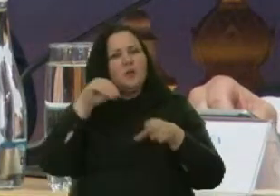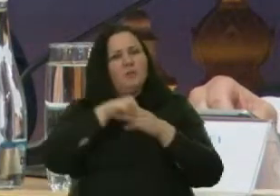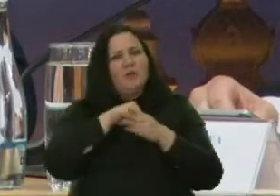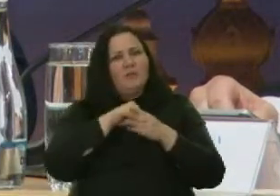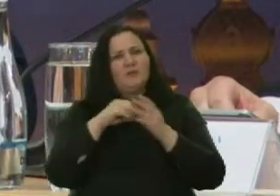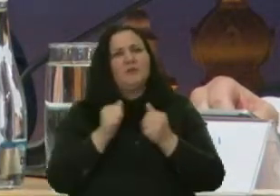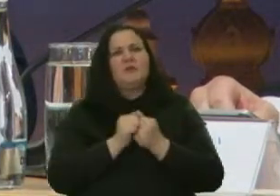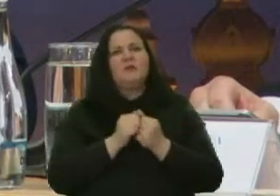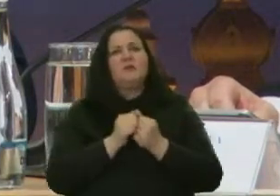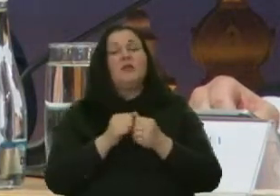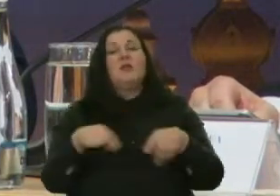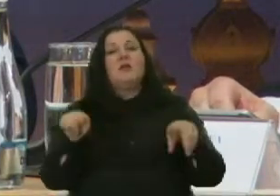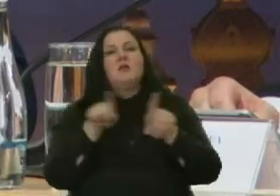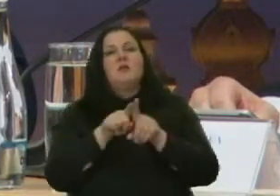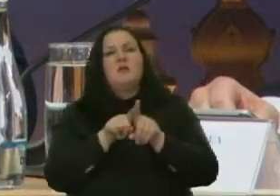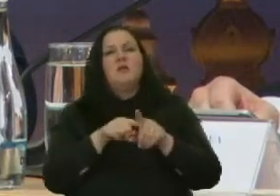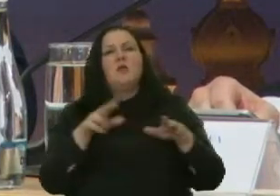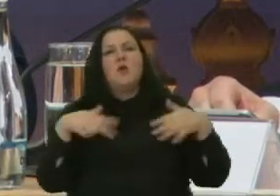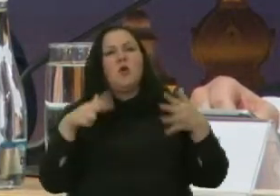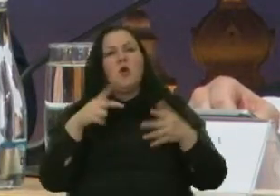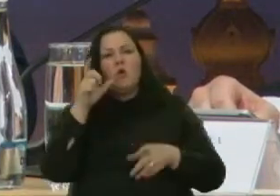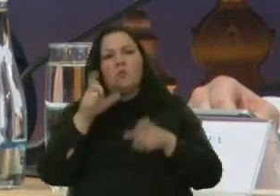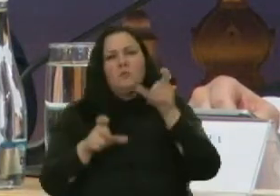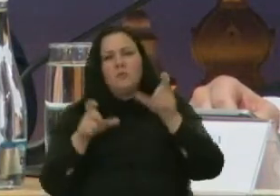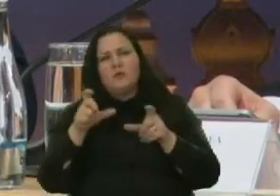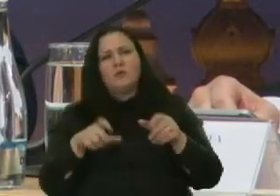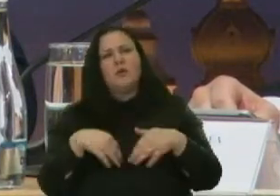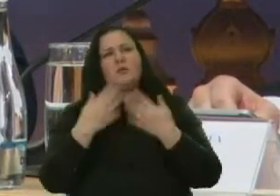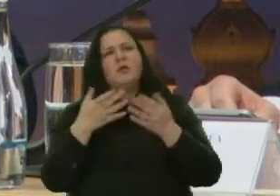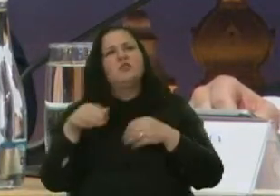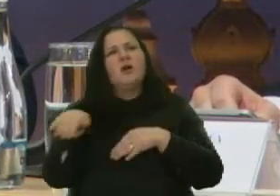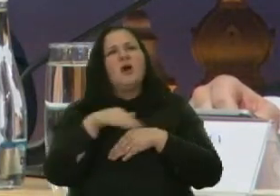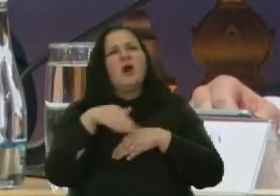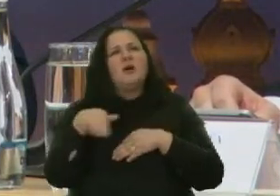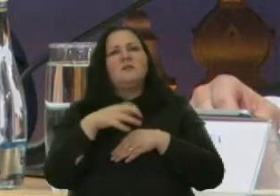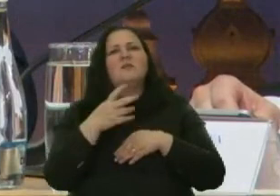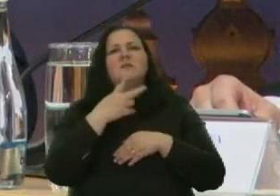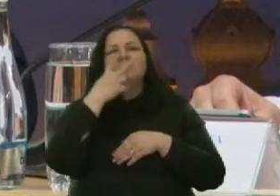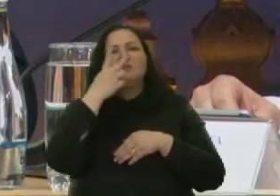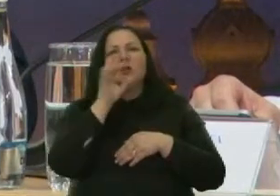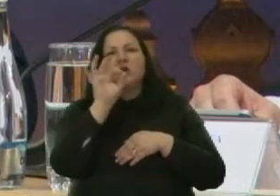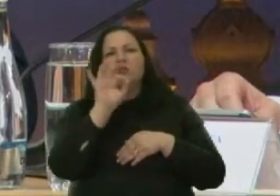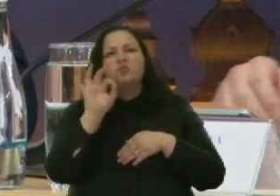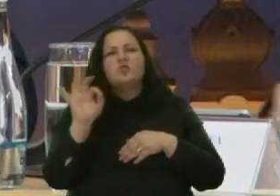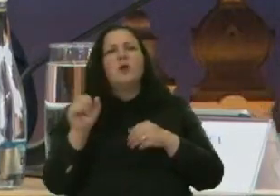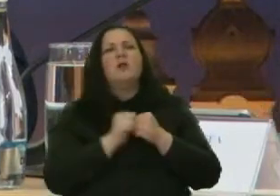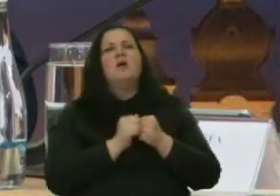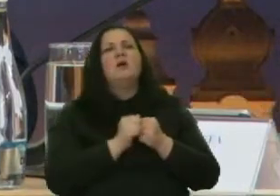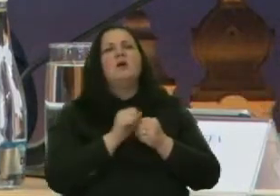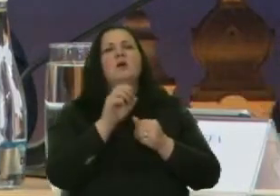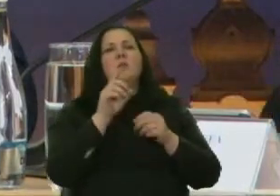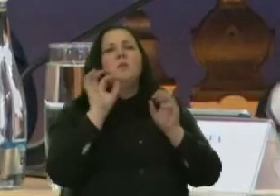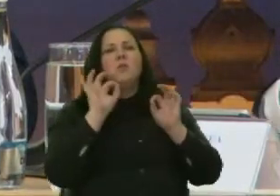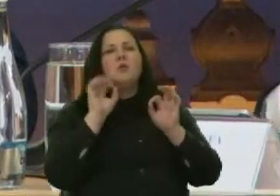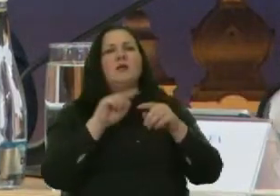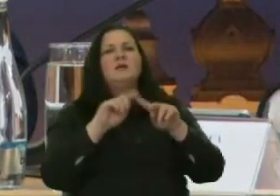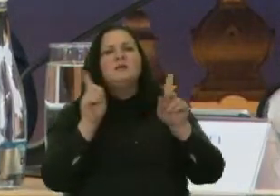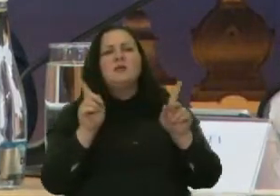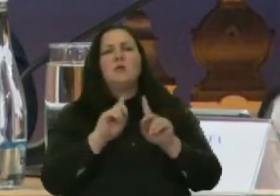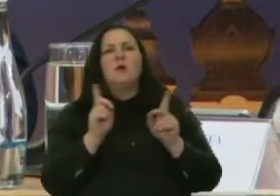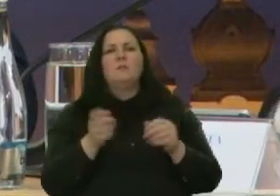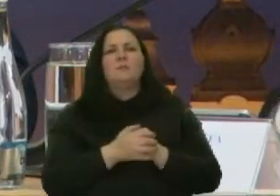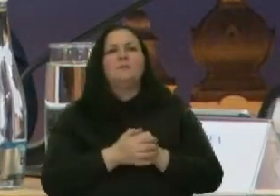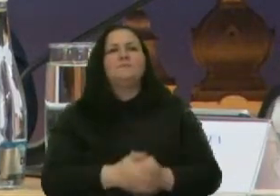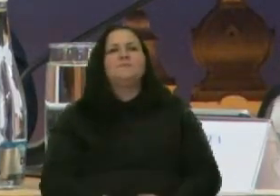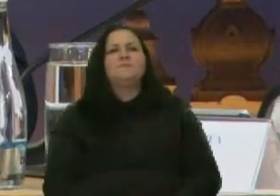implementare de asemenea 18 persoane au trimis Aceeași adresă referitoare la școala Bună ziua Oana Surdu Ciprian lup Emir Rona Filip Pop